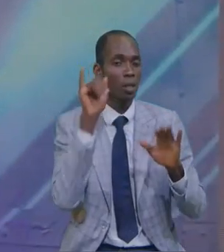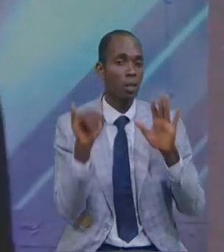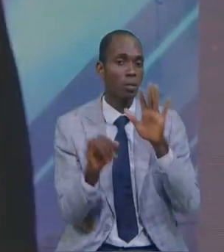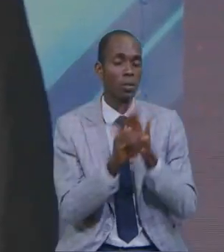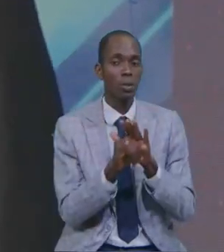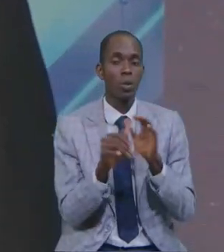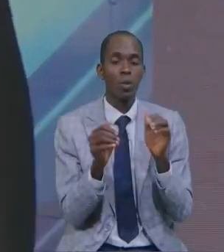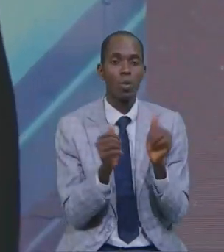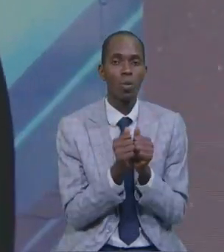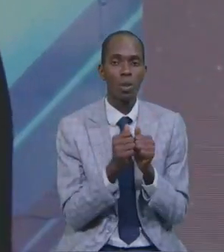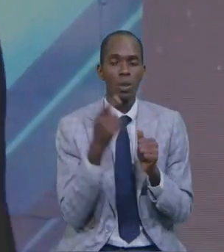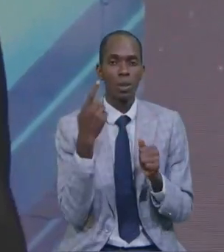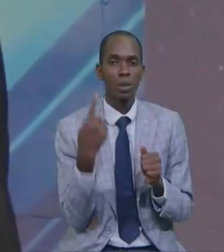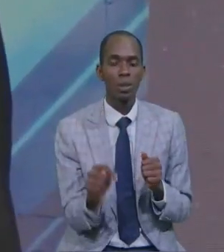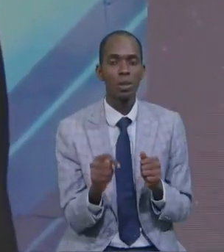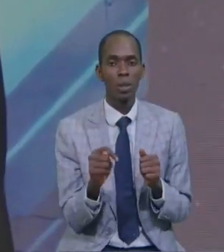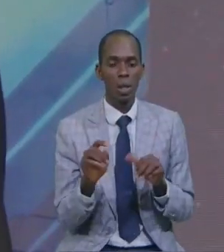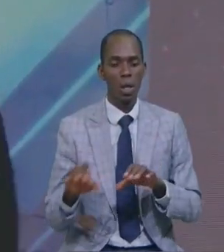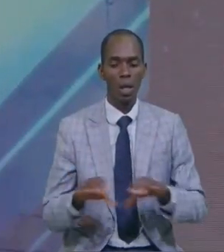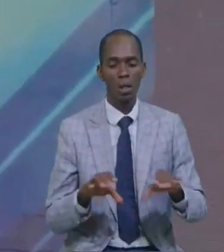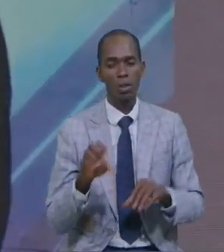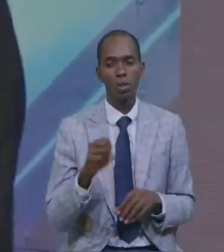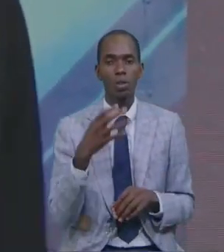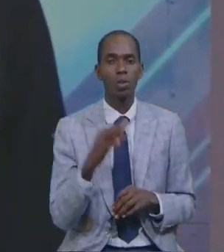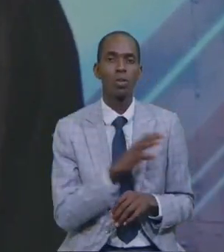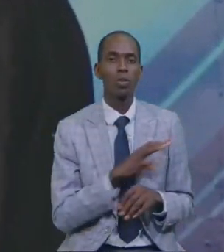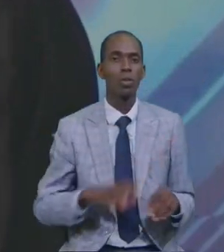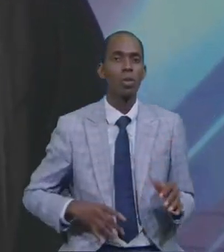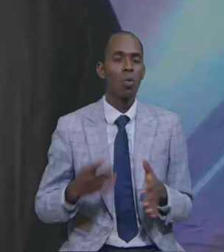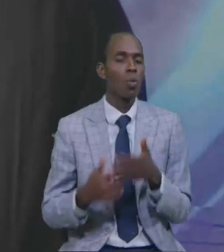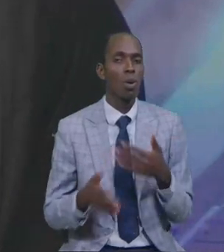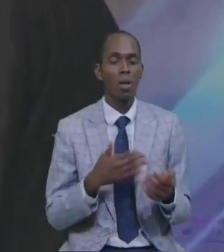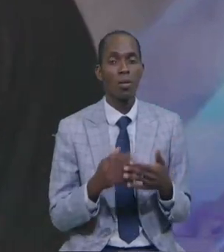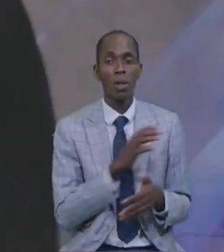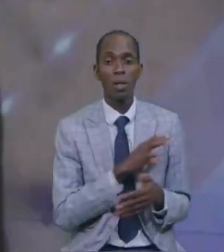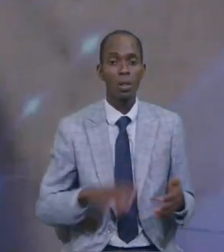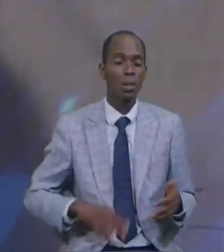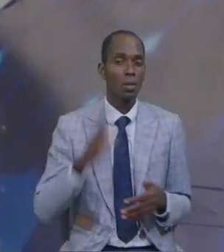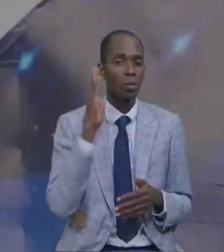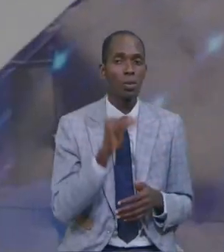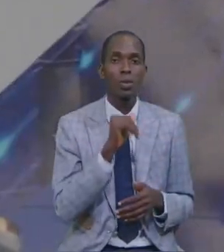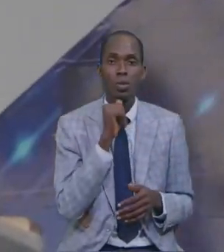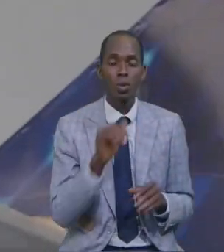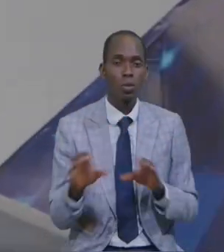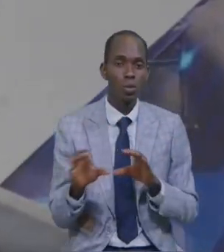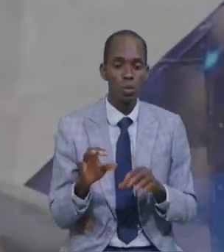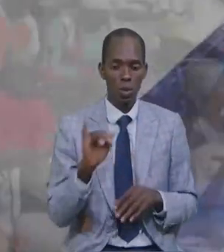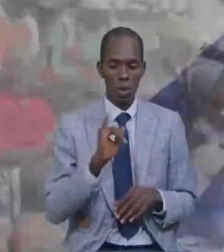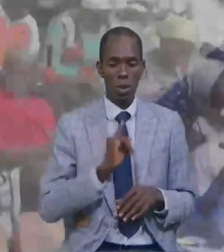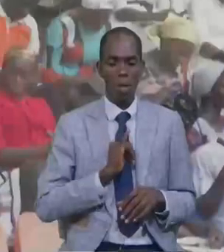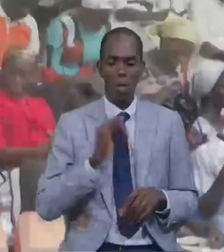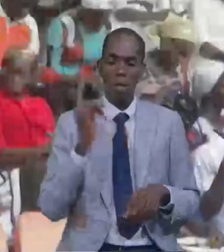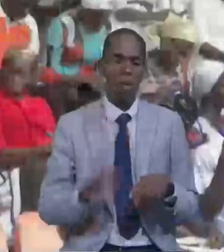pas, je ne peux pas le faire. Là où Christ n'ira pas, je n'irai